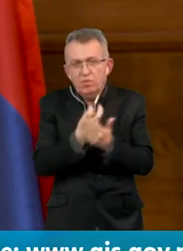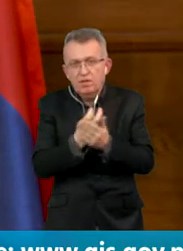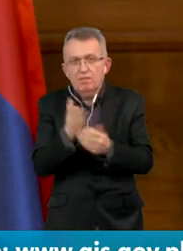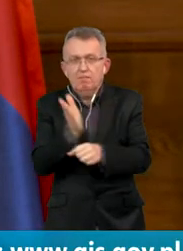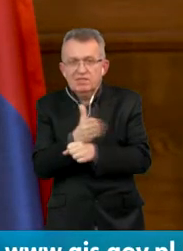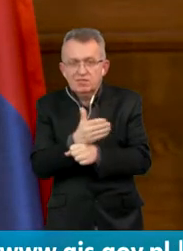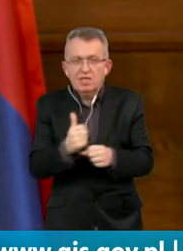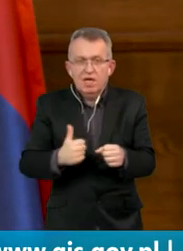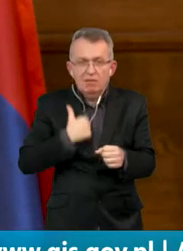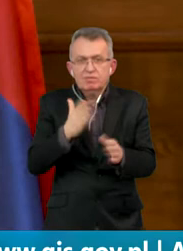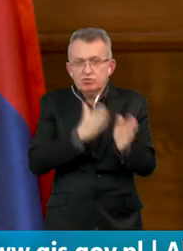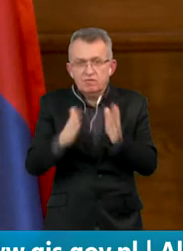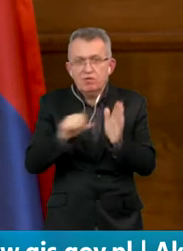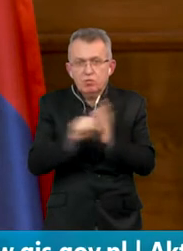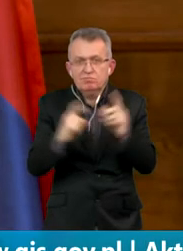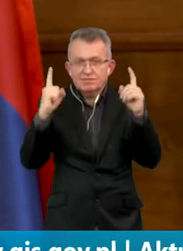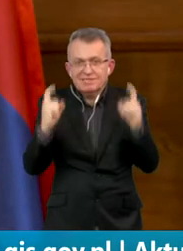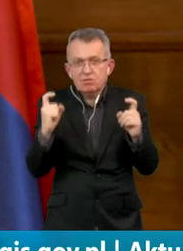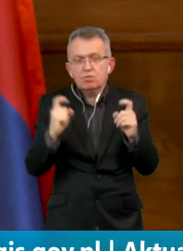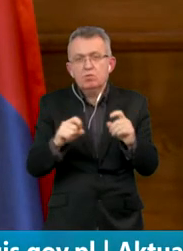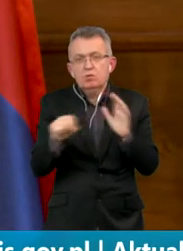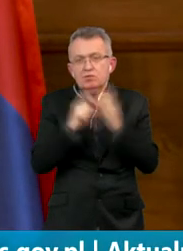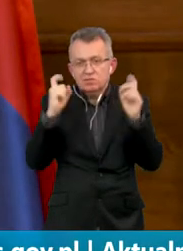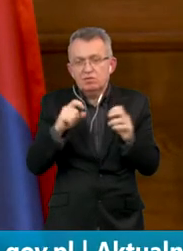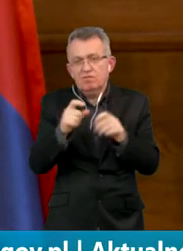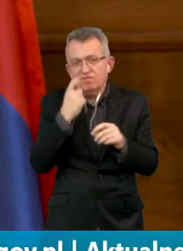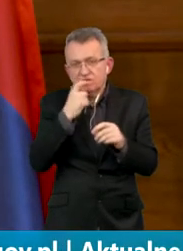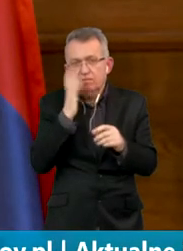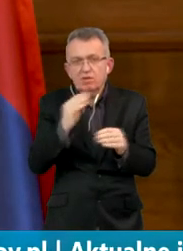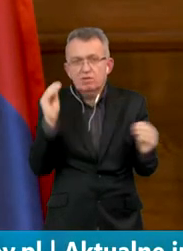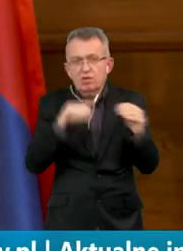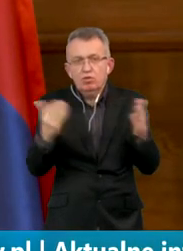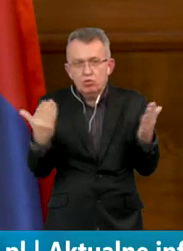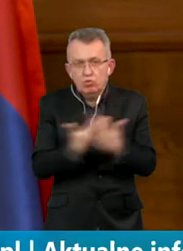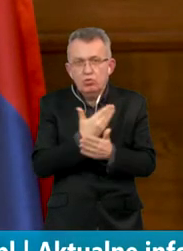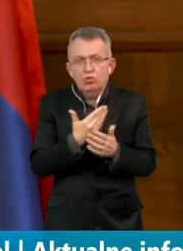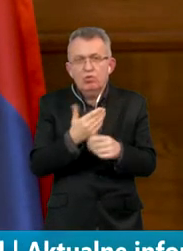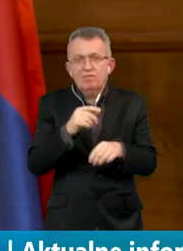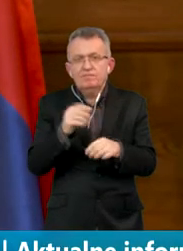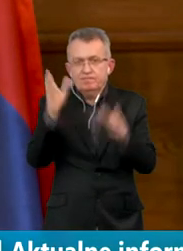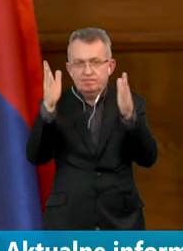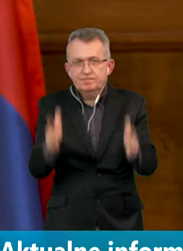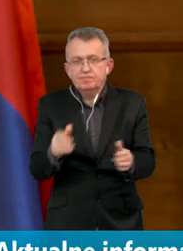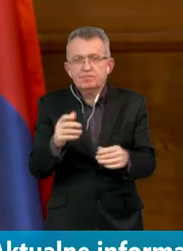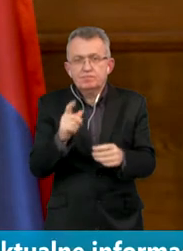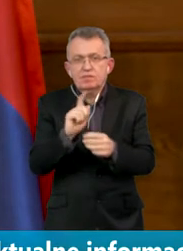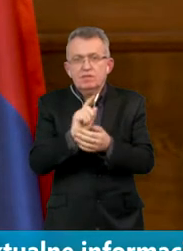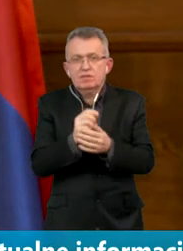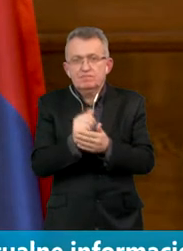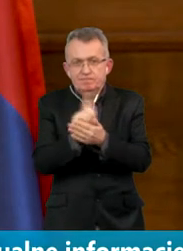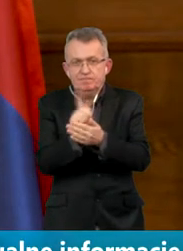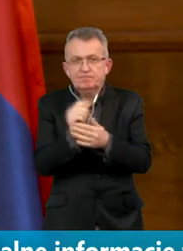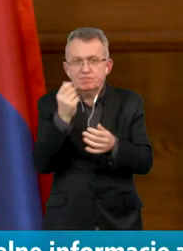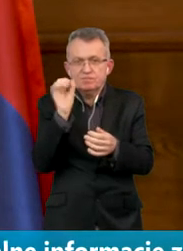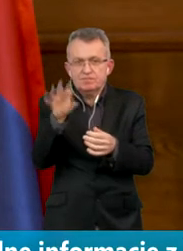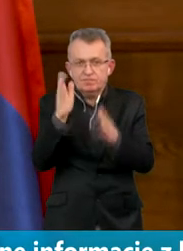aby przygotować się do startu strefy. Będą też montowane nowe parkomaty, bo jesteśmy po rozstrzygnięciu